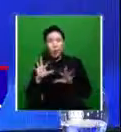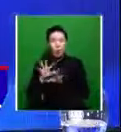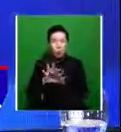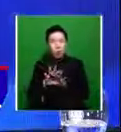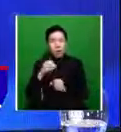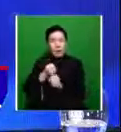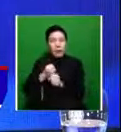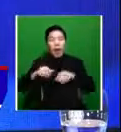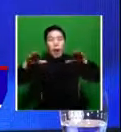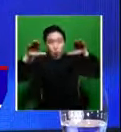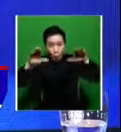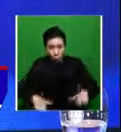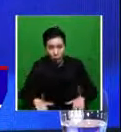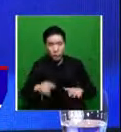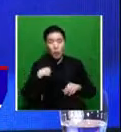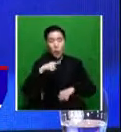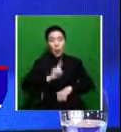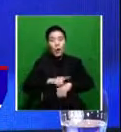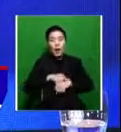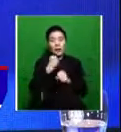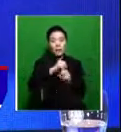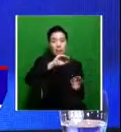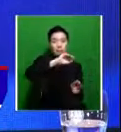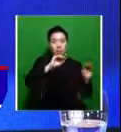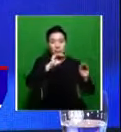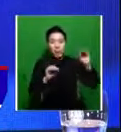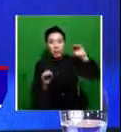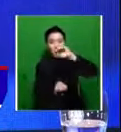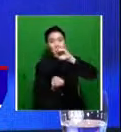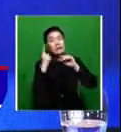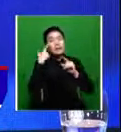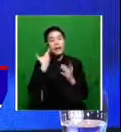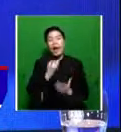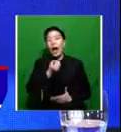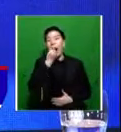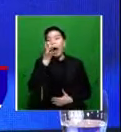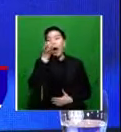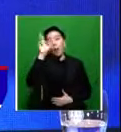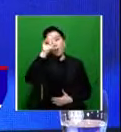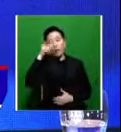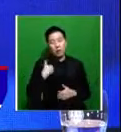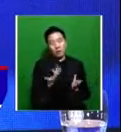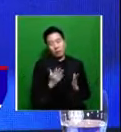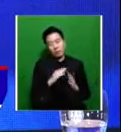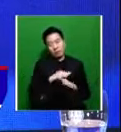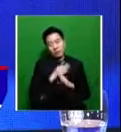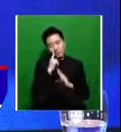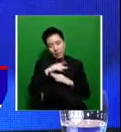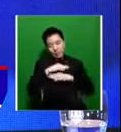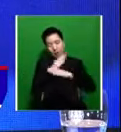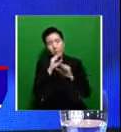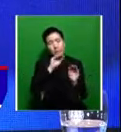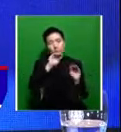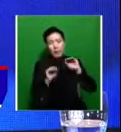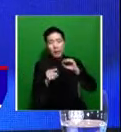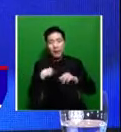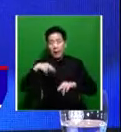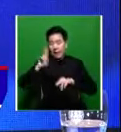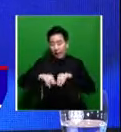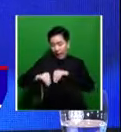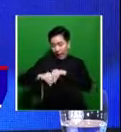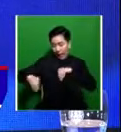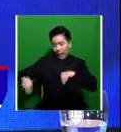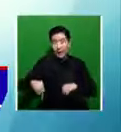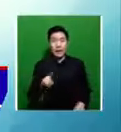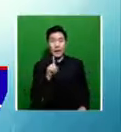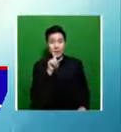ดโดยให้เหลื่อมเวลาการทำงานเหลื่อมเวลาพักรับประทานอาหารและจัดที่นั่งให้ห่างกันอย่างน้อย1เมตรนะ